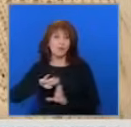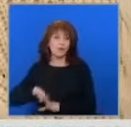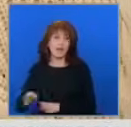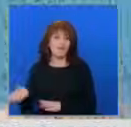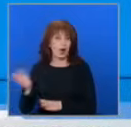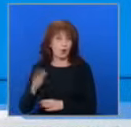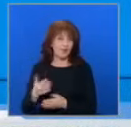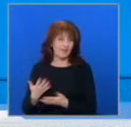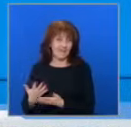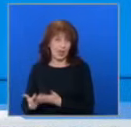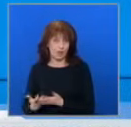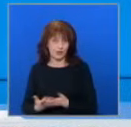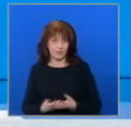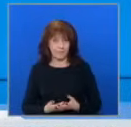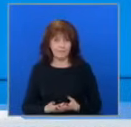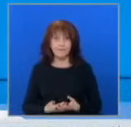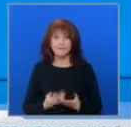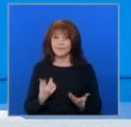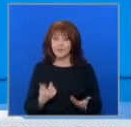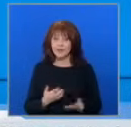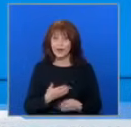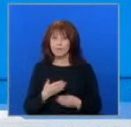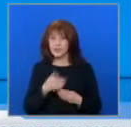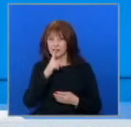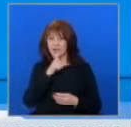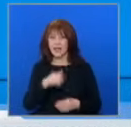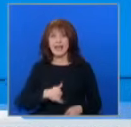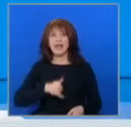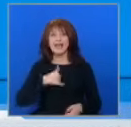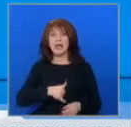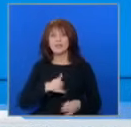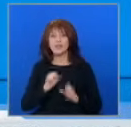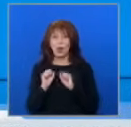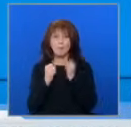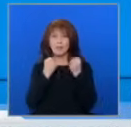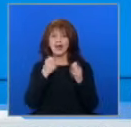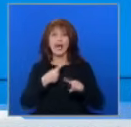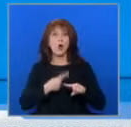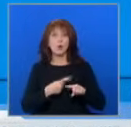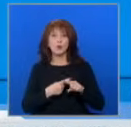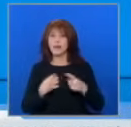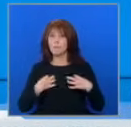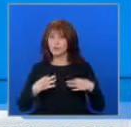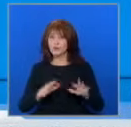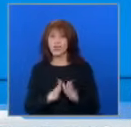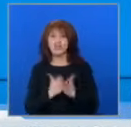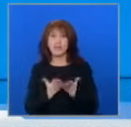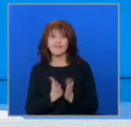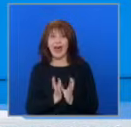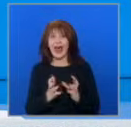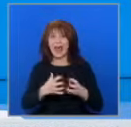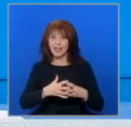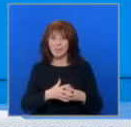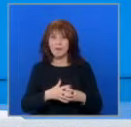заложник. И една информация от последните минути. Йеменските бунтовници хути са позволили на членовете на екипажа